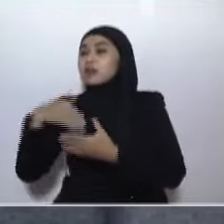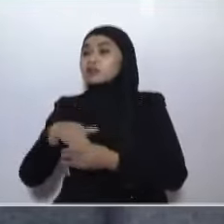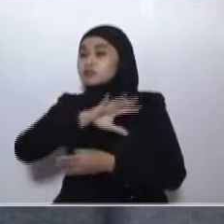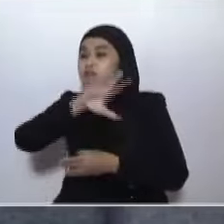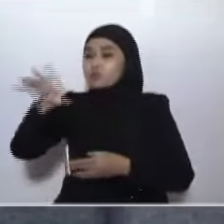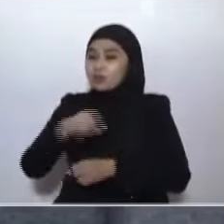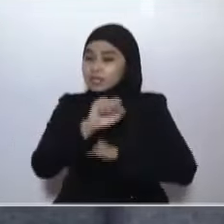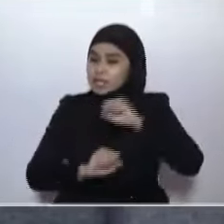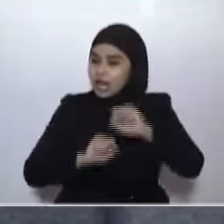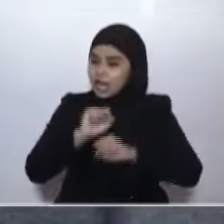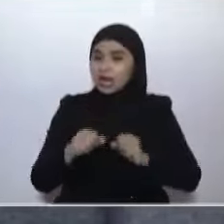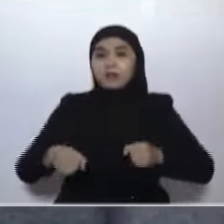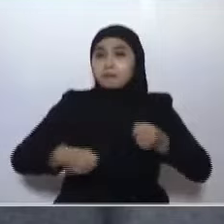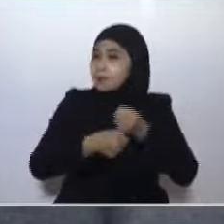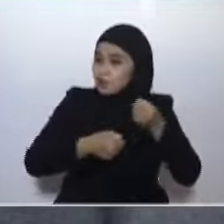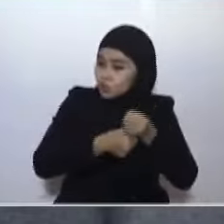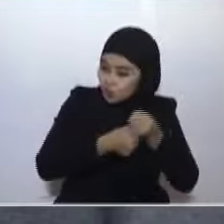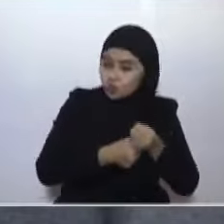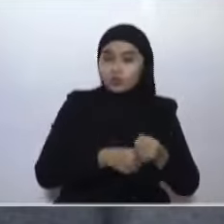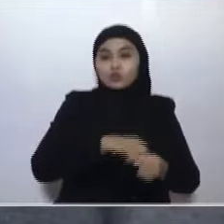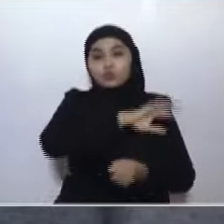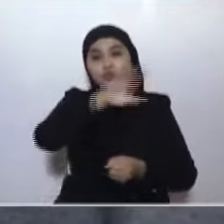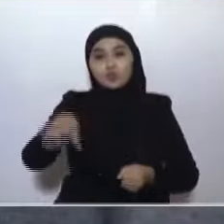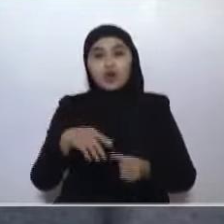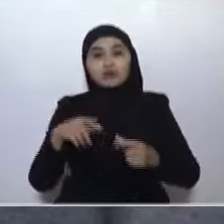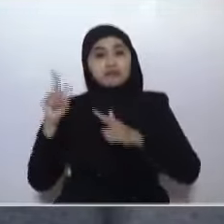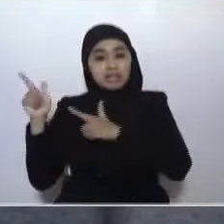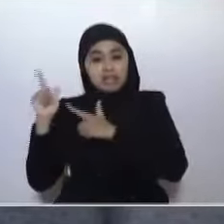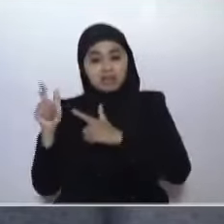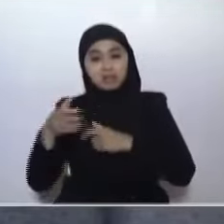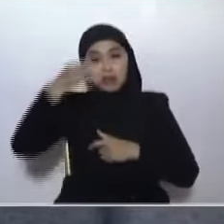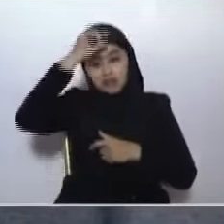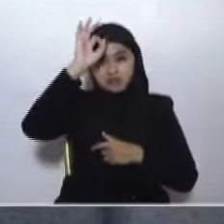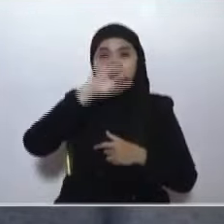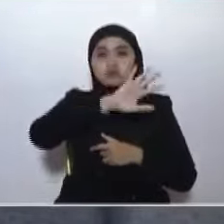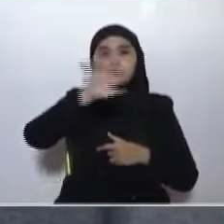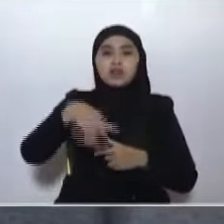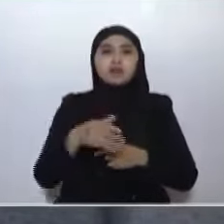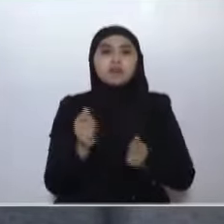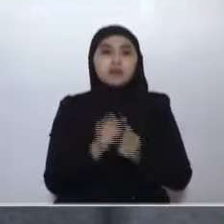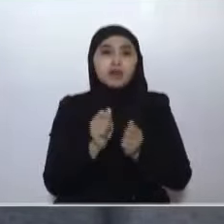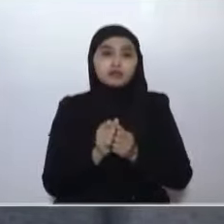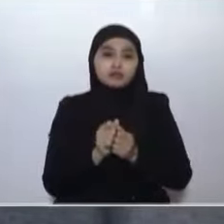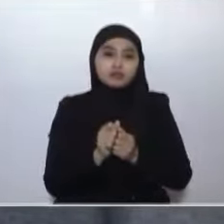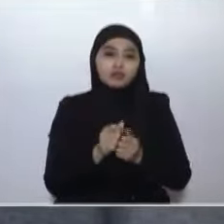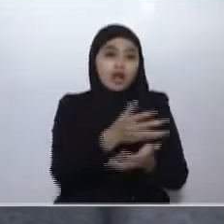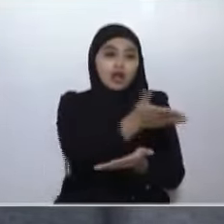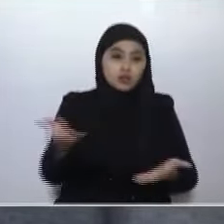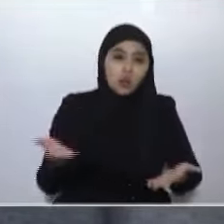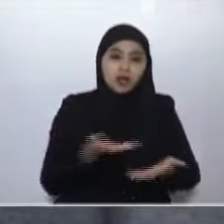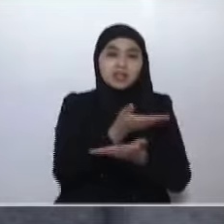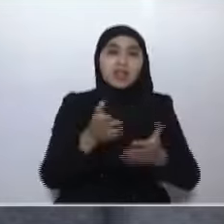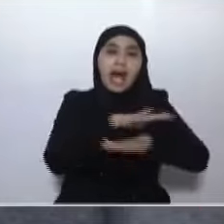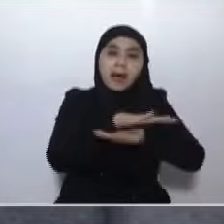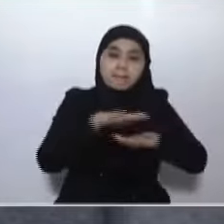penyelenggara pendukung aparat TNI dan Polri yang sudah membantu menciptakan suasana aman dan